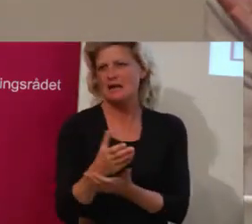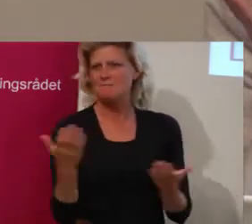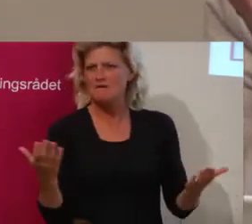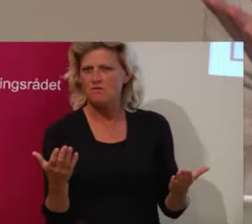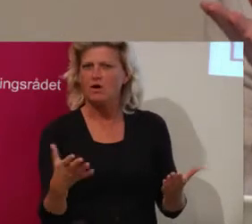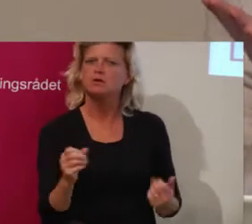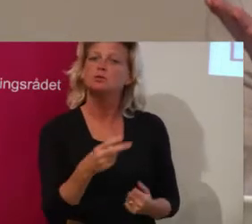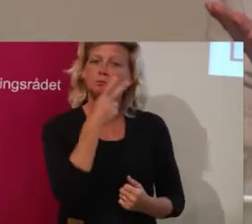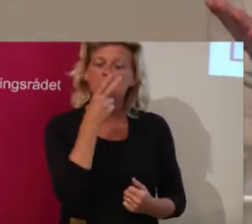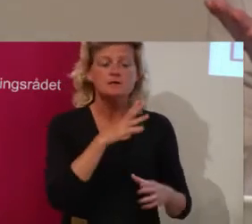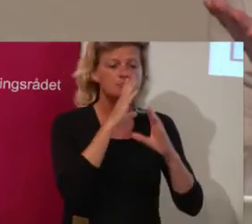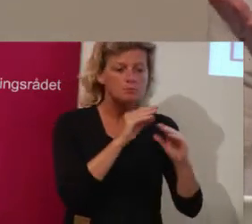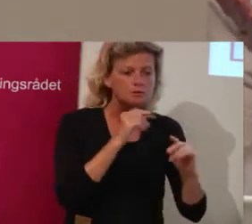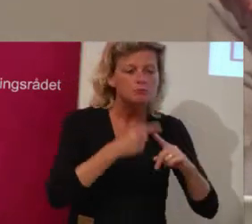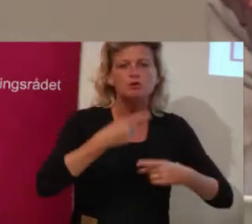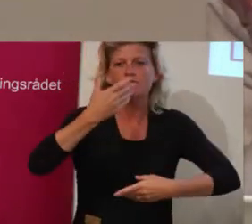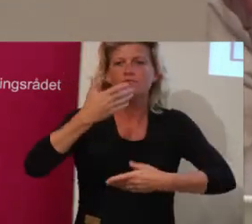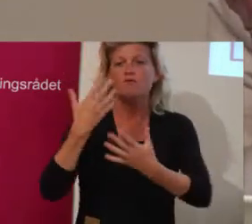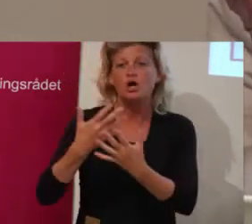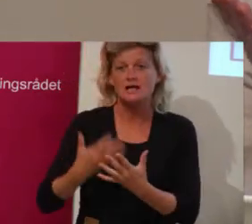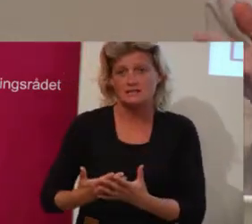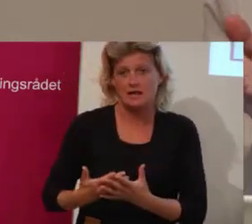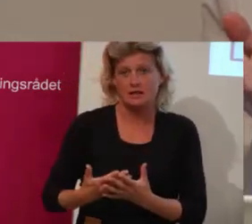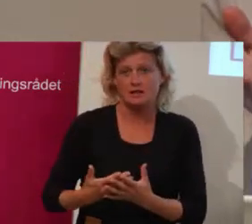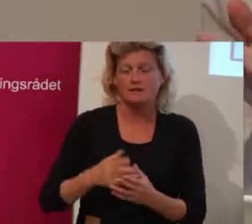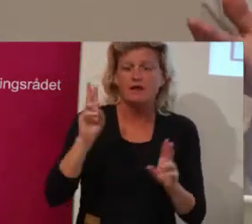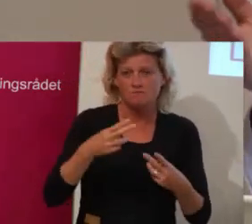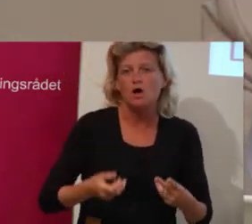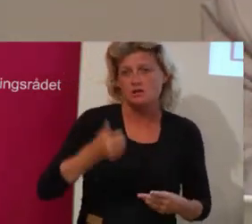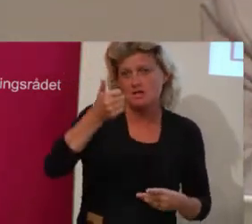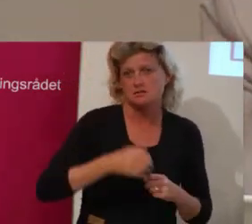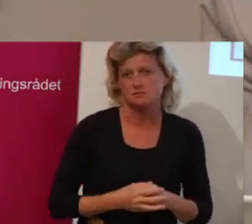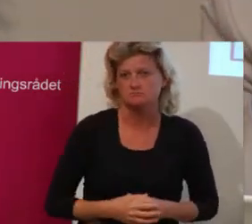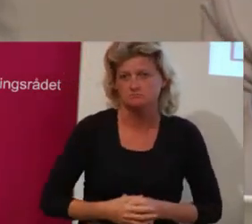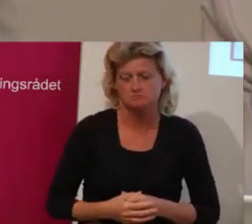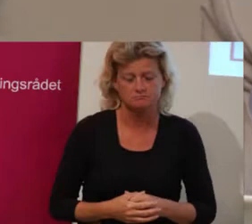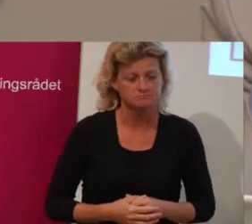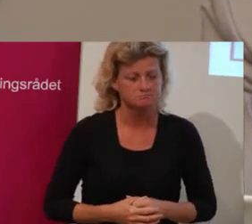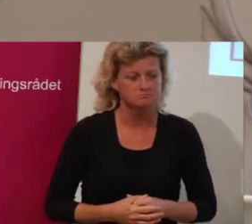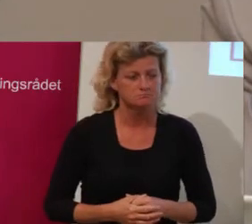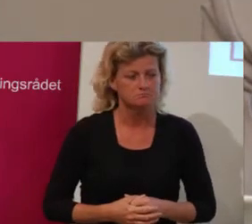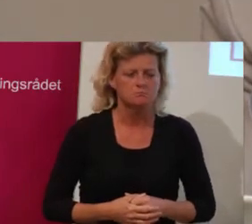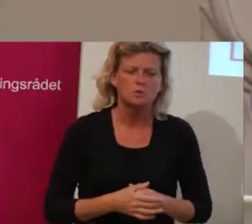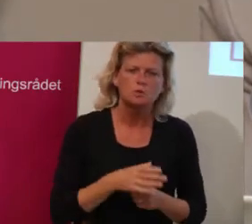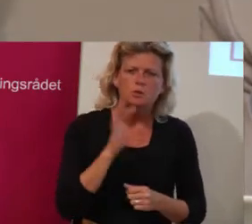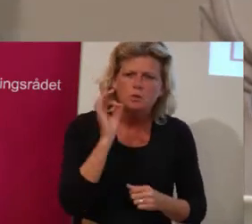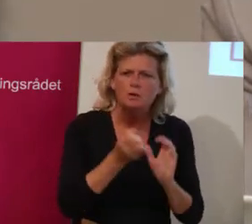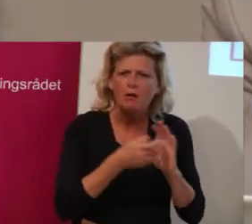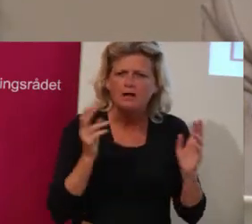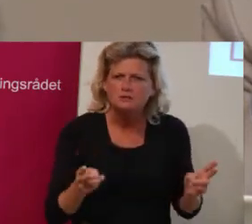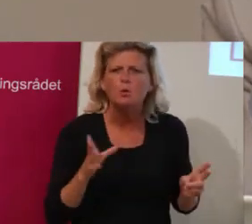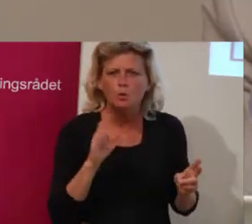konstatera att just musik och föreläsningar är det som är absolut vanligast. Och det här har någonting att göra med